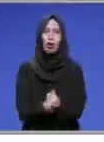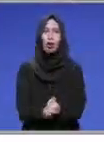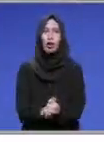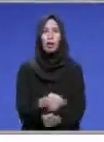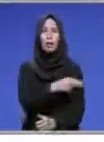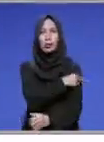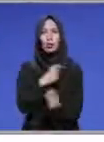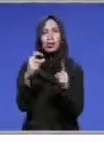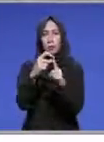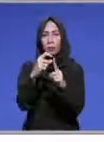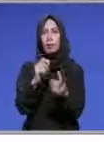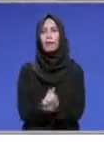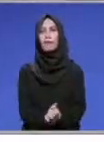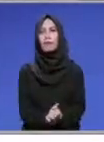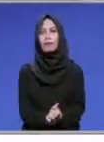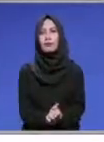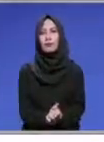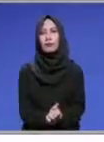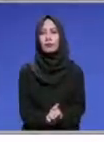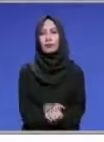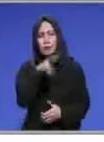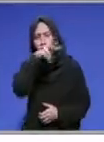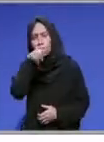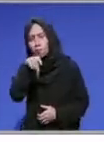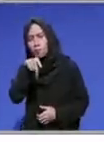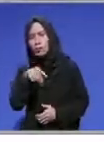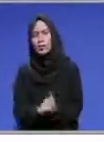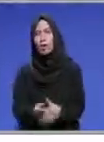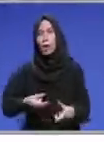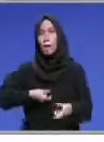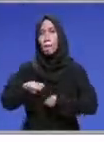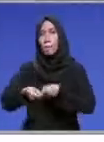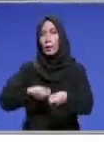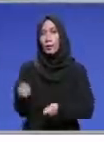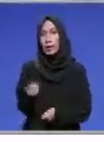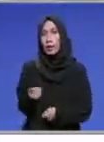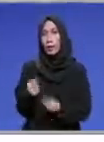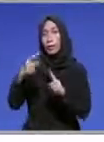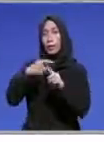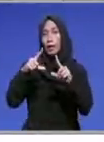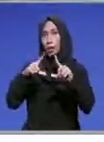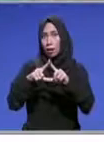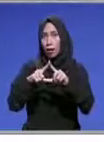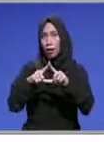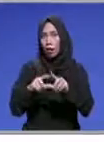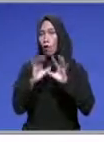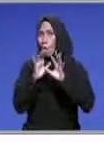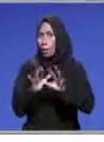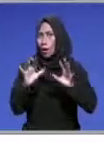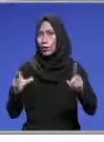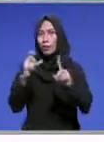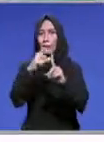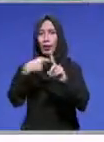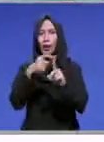PP. Razia dilanjutkan ke Blok A Pasar Tanah Abang. Di lokasi ini, petugas kembali mendapati sejumlah PKL yang